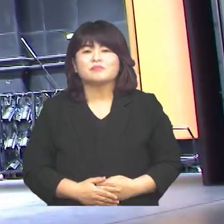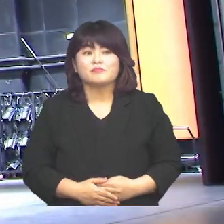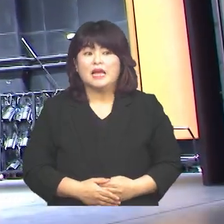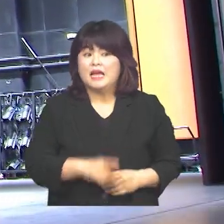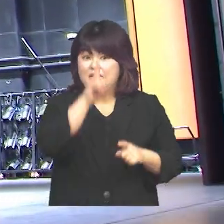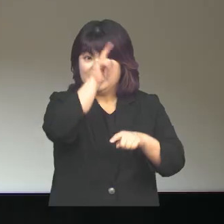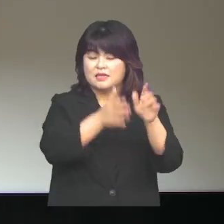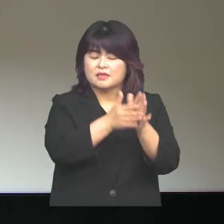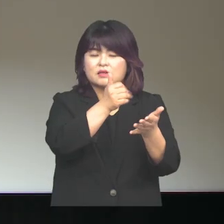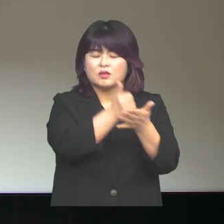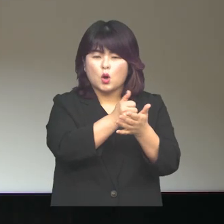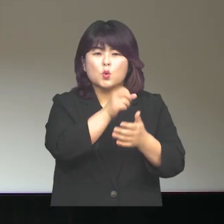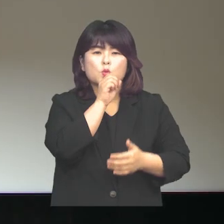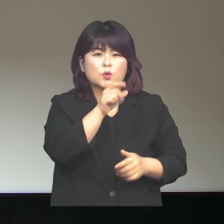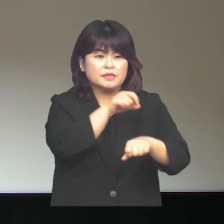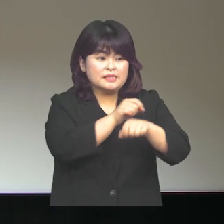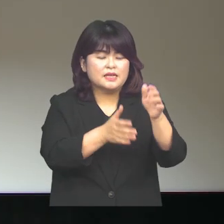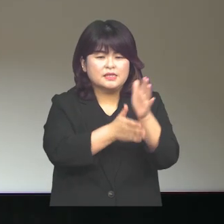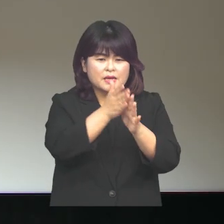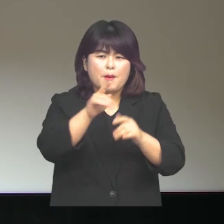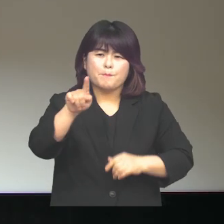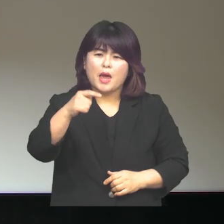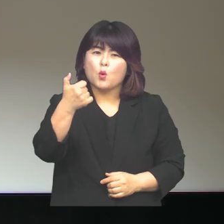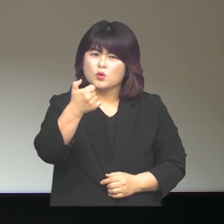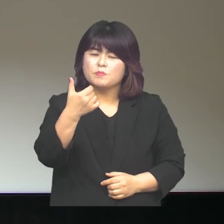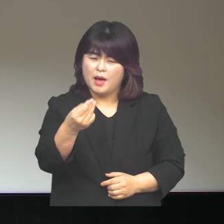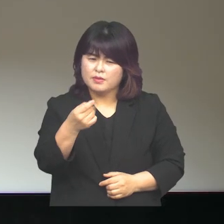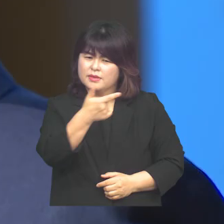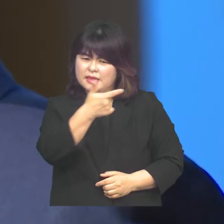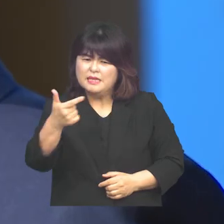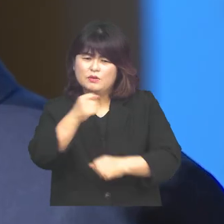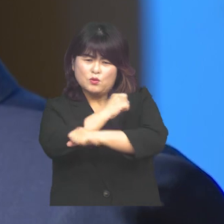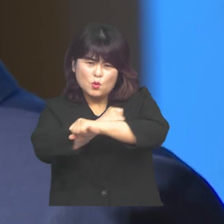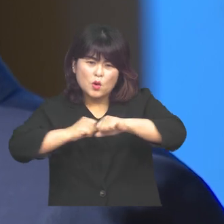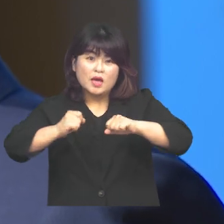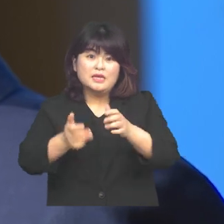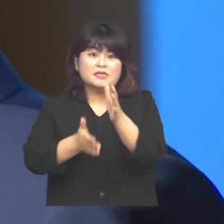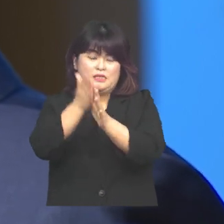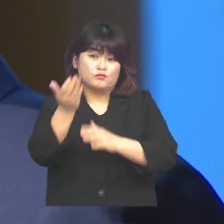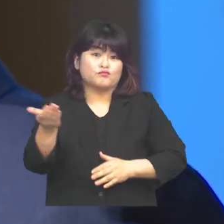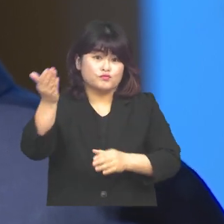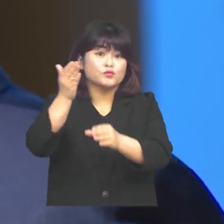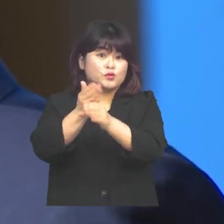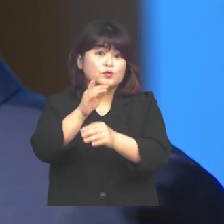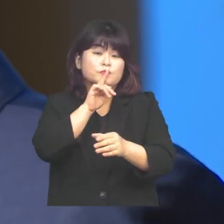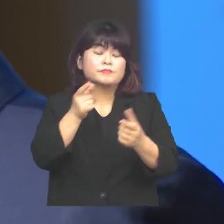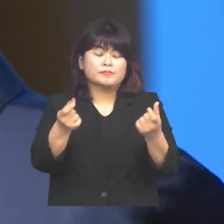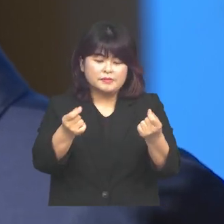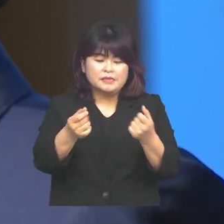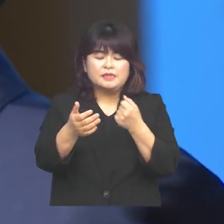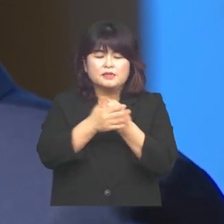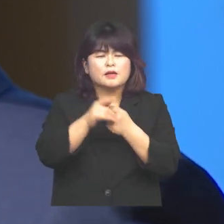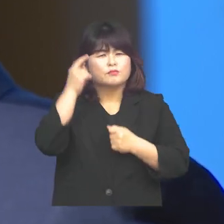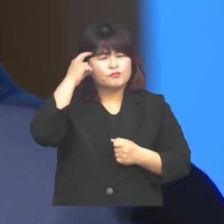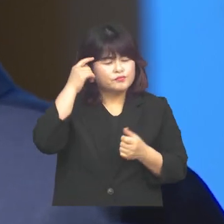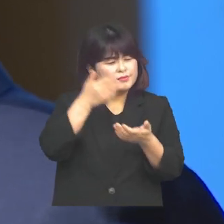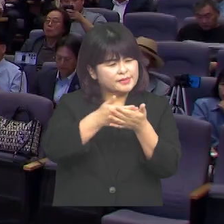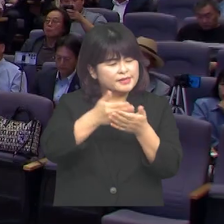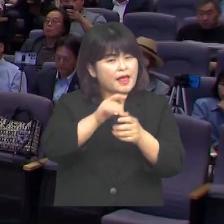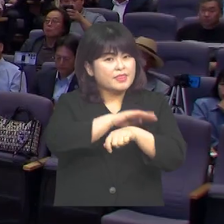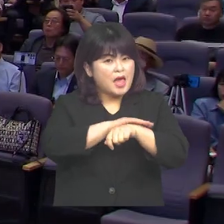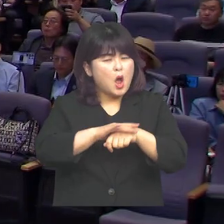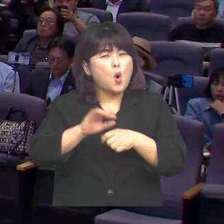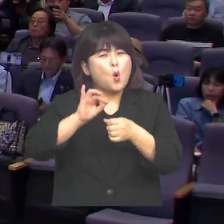계획입니다. 이 시장은 용인특례시가 150만 규모 광역시로 나아가는 여정에 있다며 앞으로도